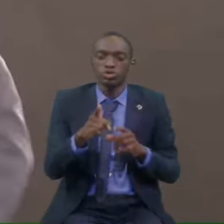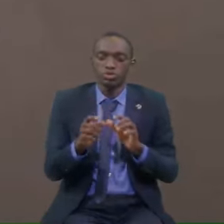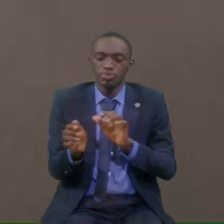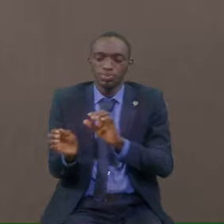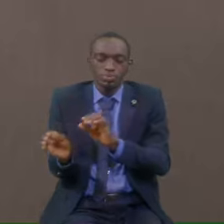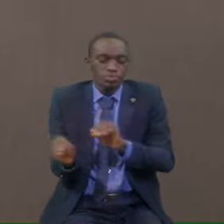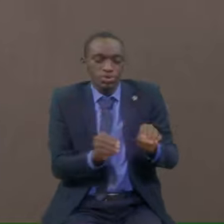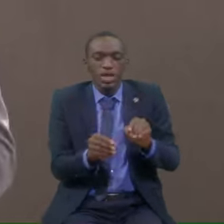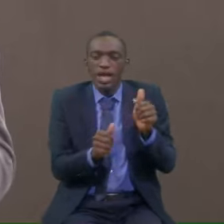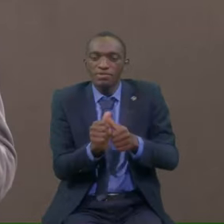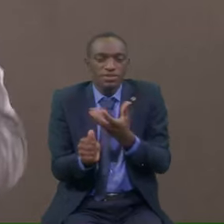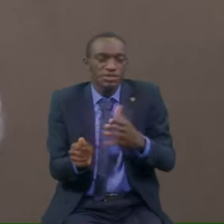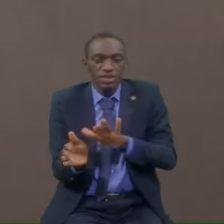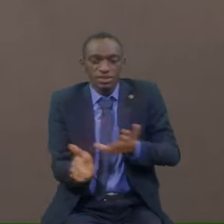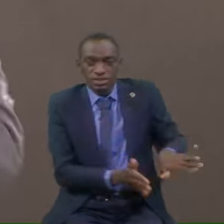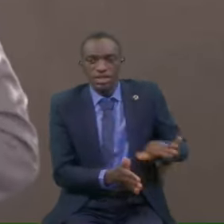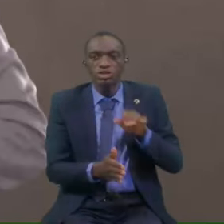de côté, tu